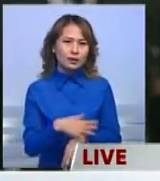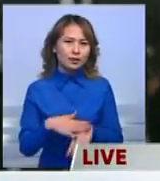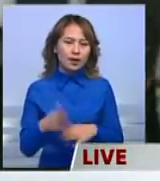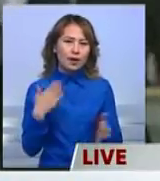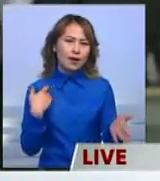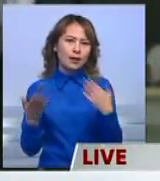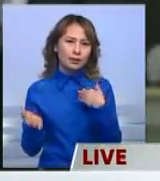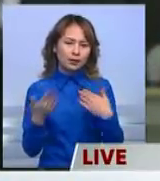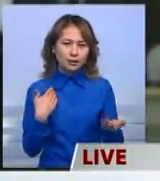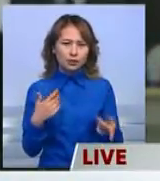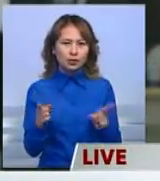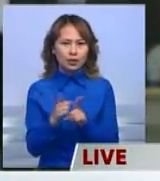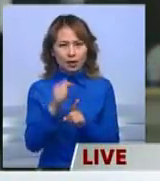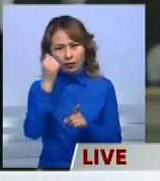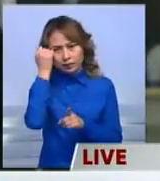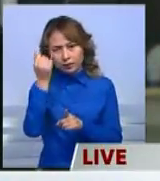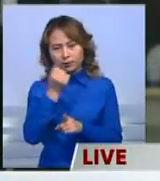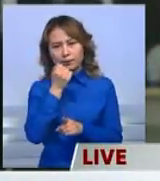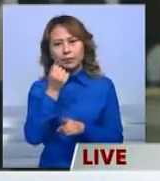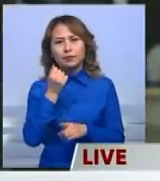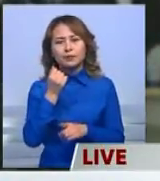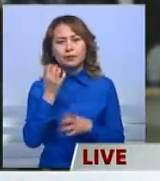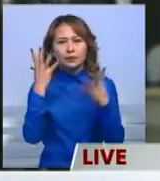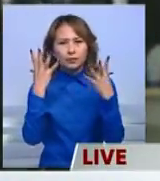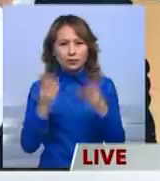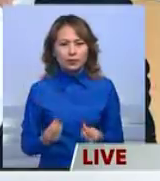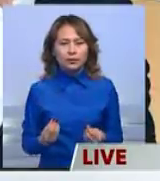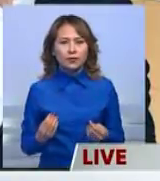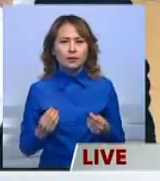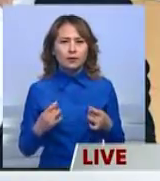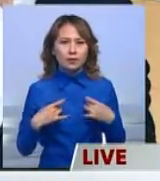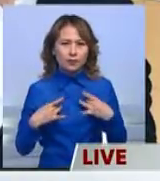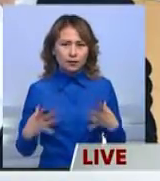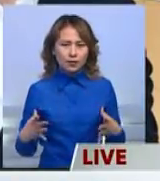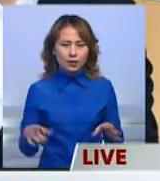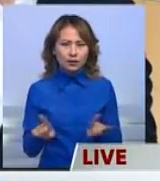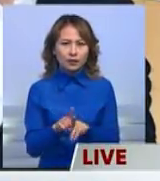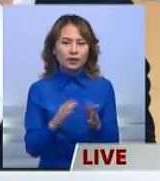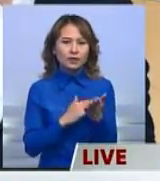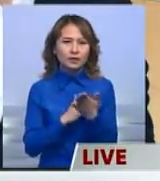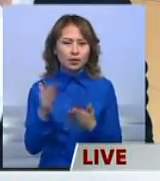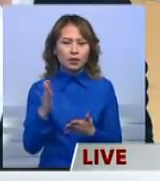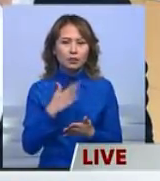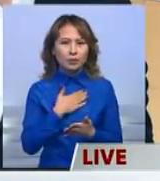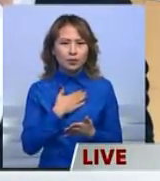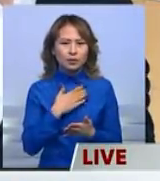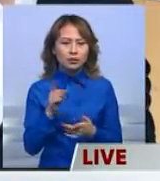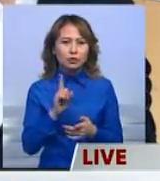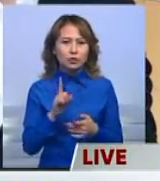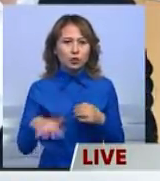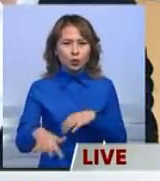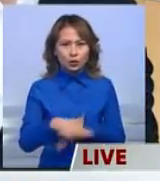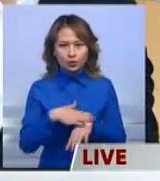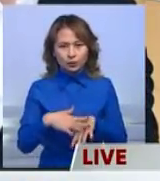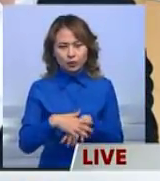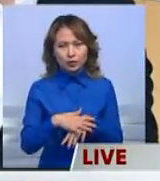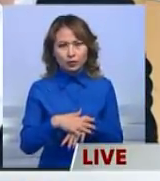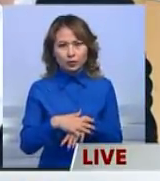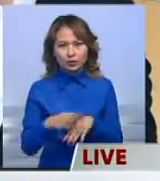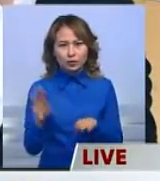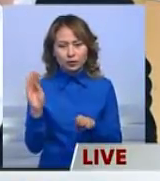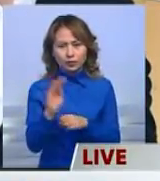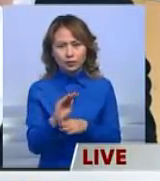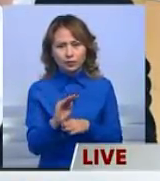арасында мың алғыс айту күні өтіп жатыр. Бұның деңгейі өте жоғары. Біздің ұлттарымызда осы